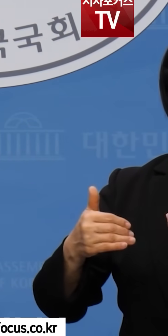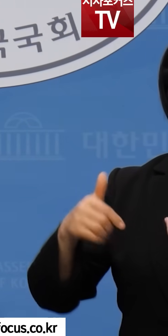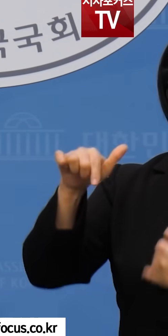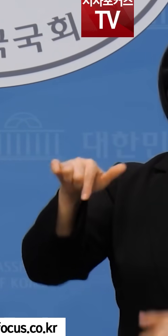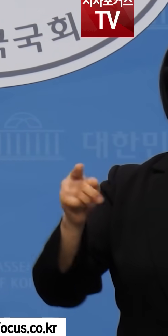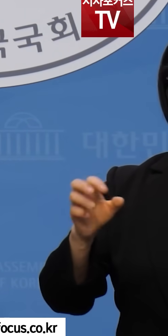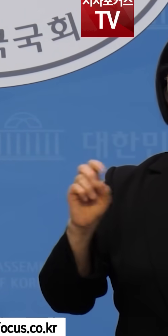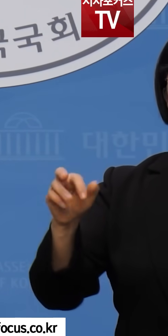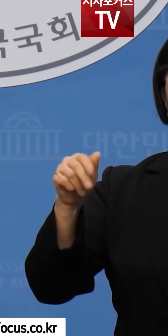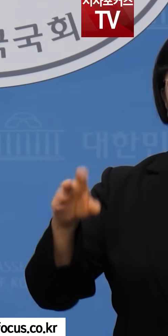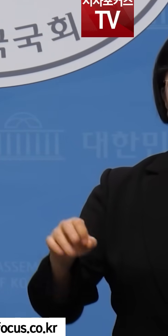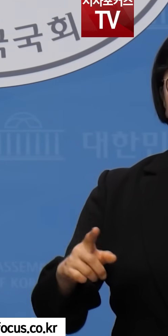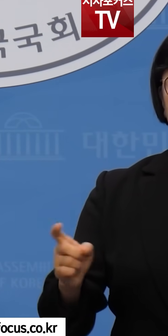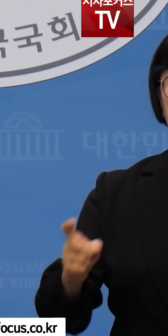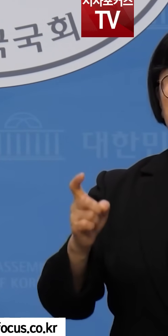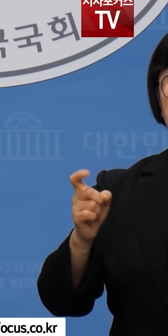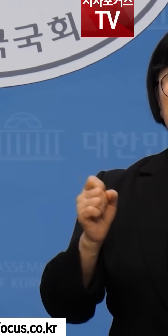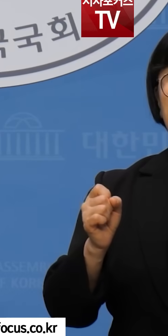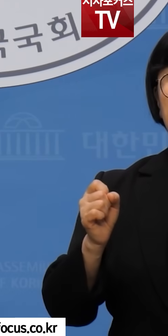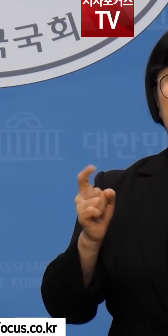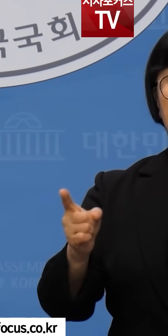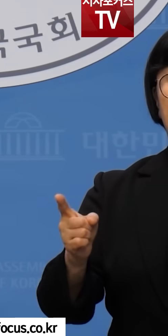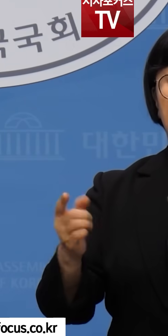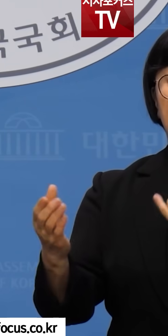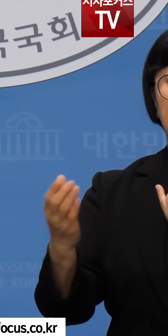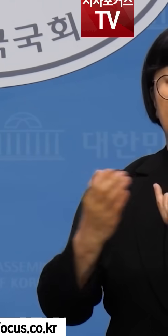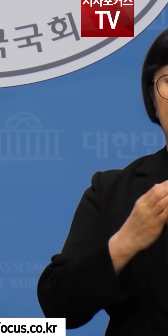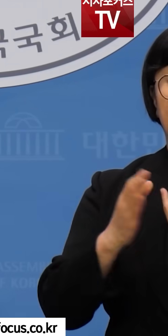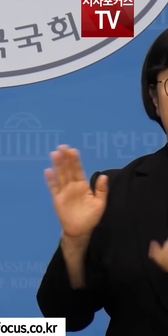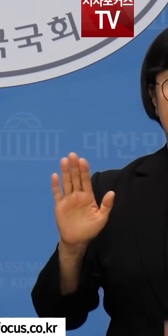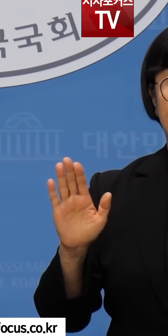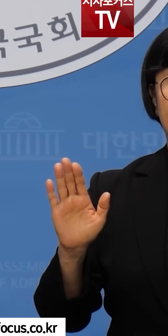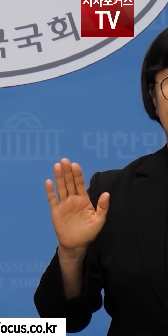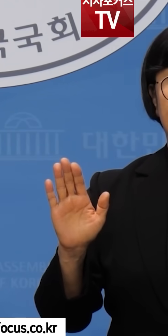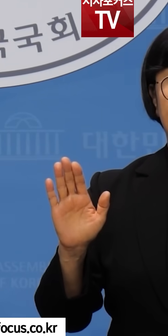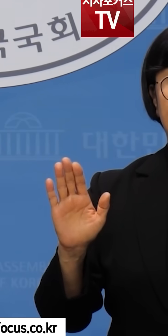고양정에서 싸울 기회를 부여하지 않았습니다만